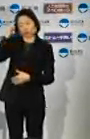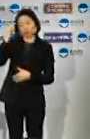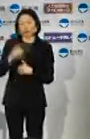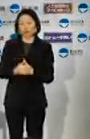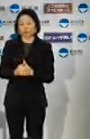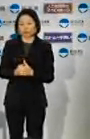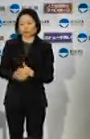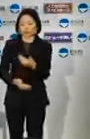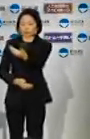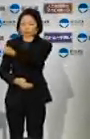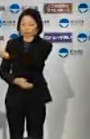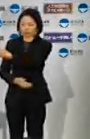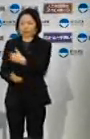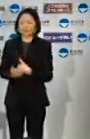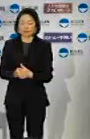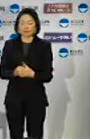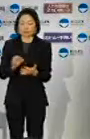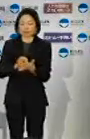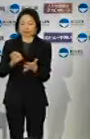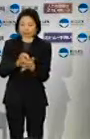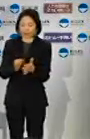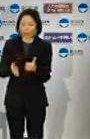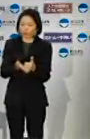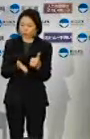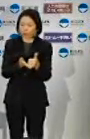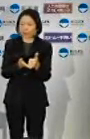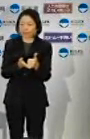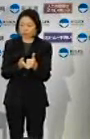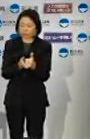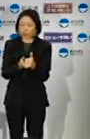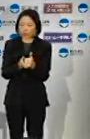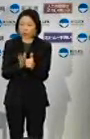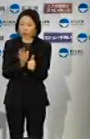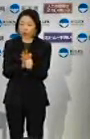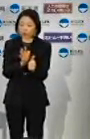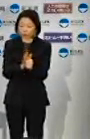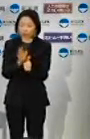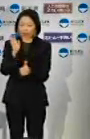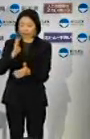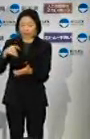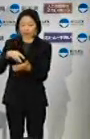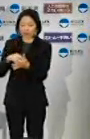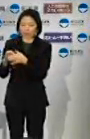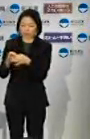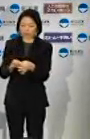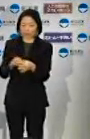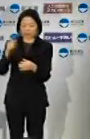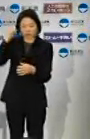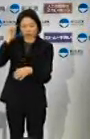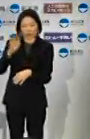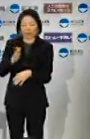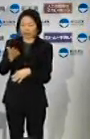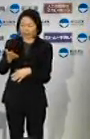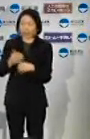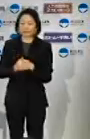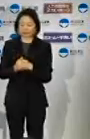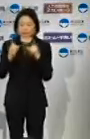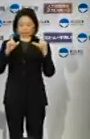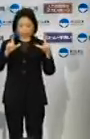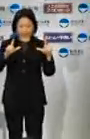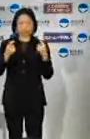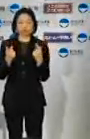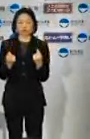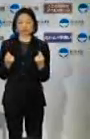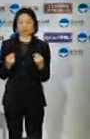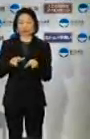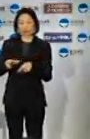してもその、まあ、利用促進などの、補助は、まあ、続けていくとお考えは するんですか。もちろんそうですよ。それは先ほどは